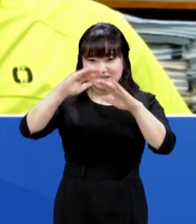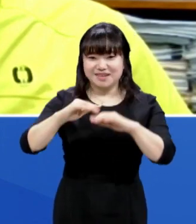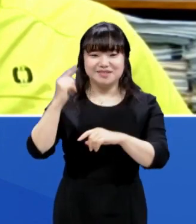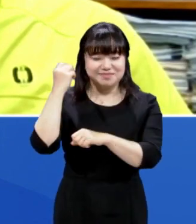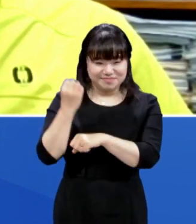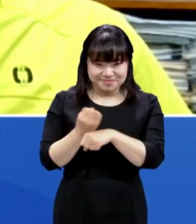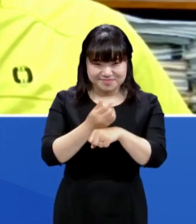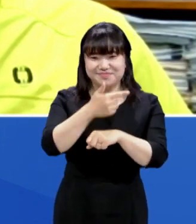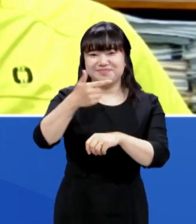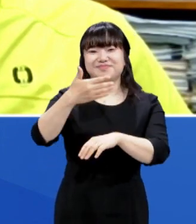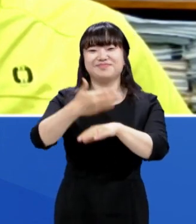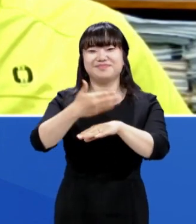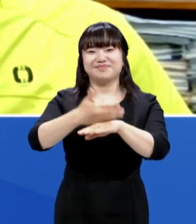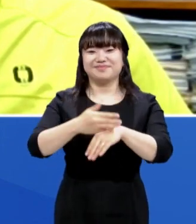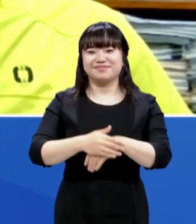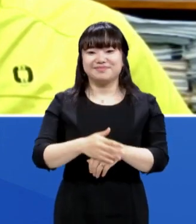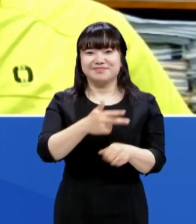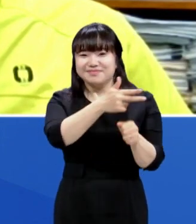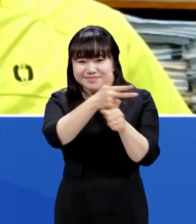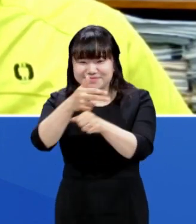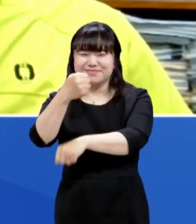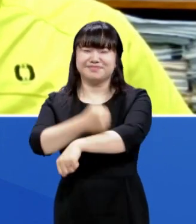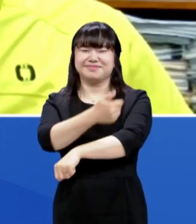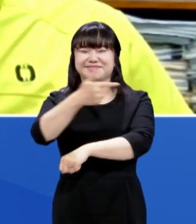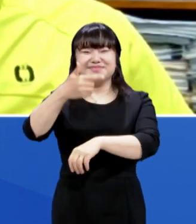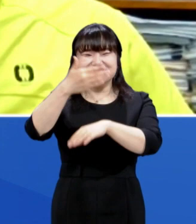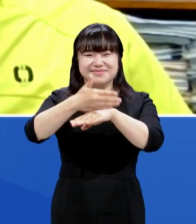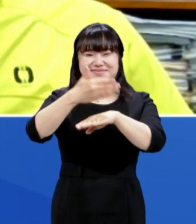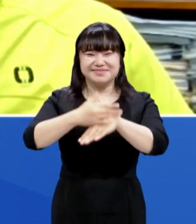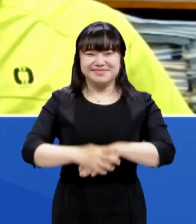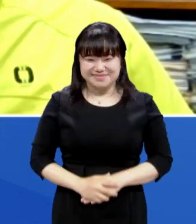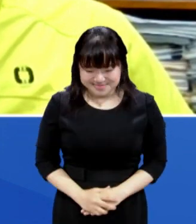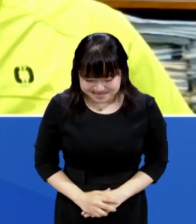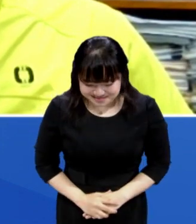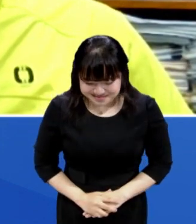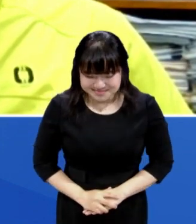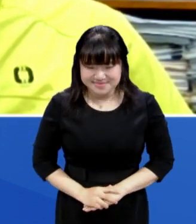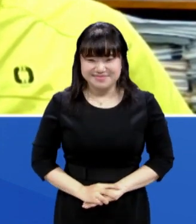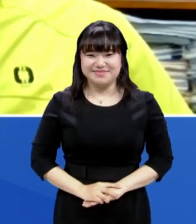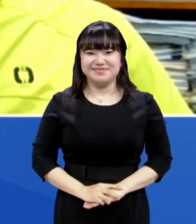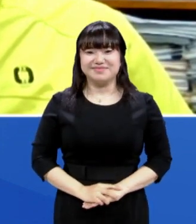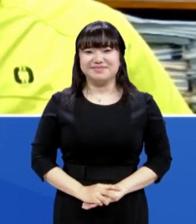란과 이야기 나눠봤습니다 주제 하느라 고생 많으셨습니다 에 감사합니다